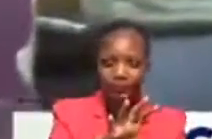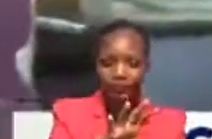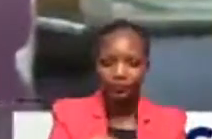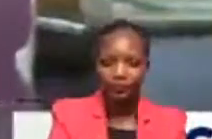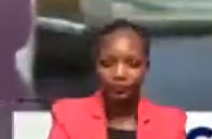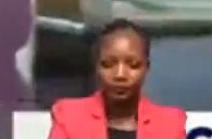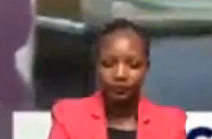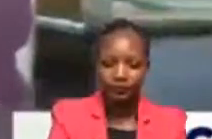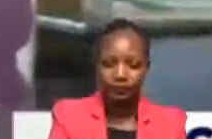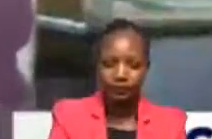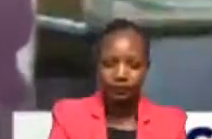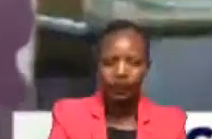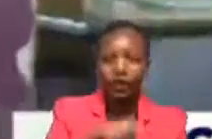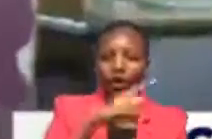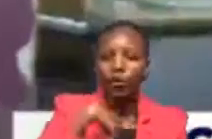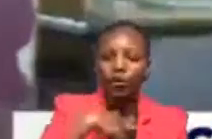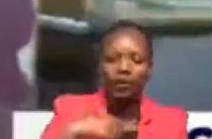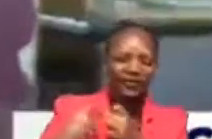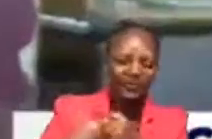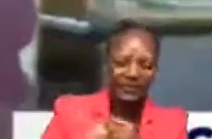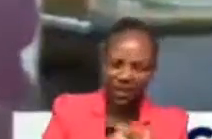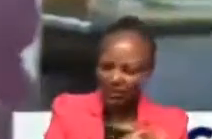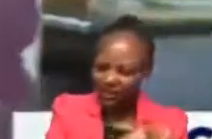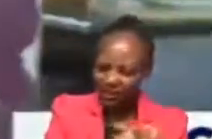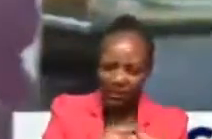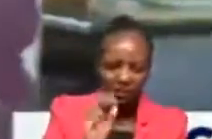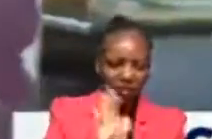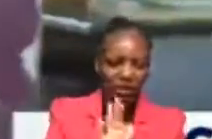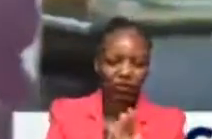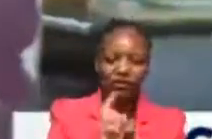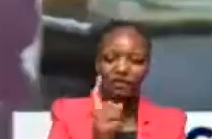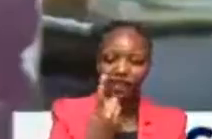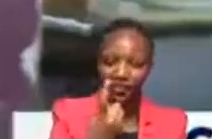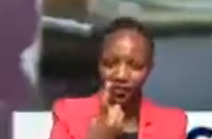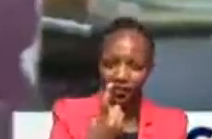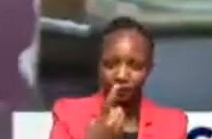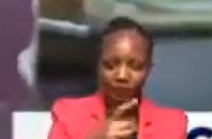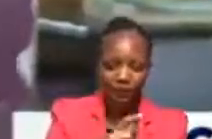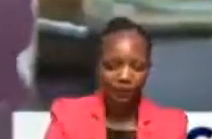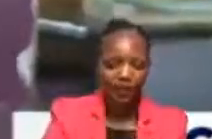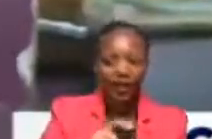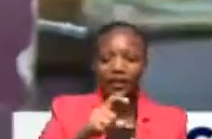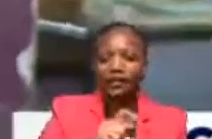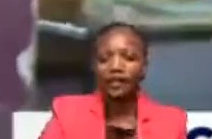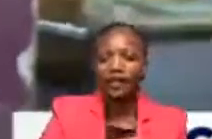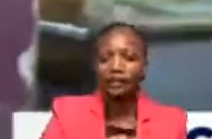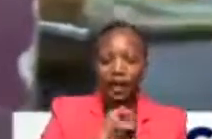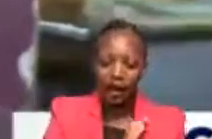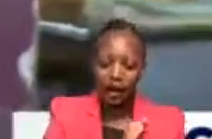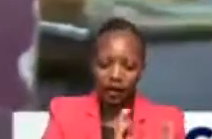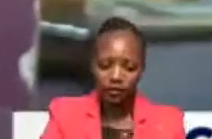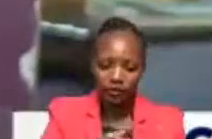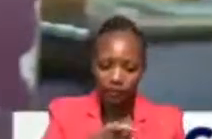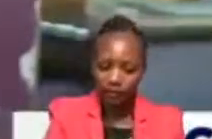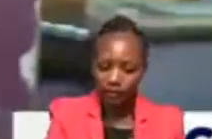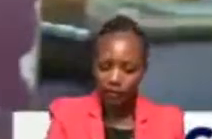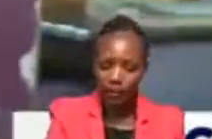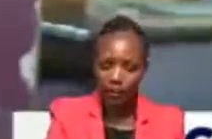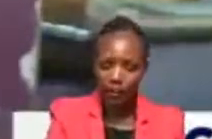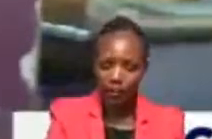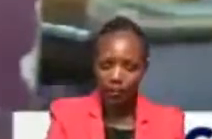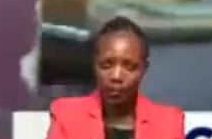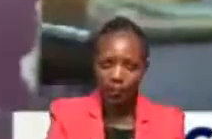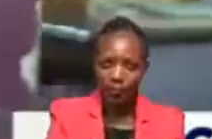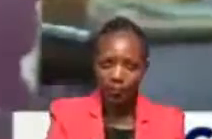COVID-19, tumekuwa na challenges nyingi. Ya kwanza ni kwamba wakati unapata customer wanaingia kwa duka,